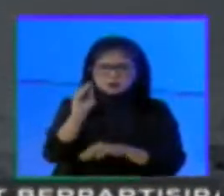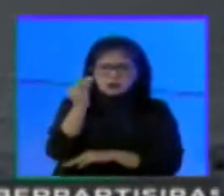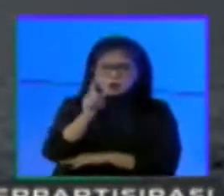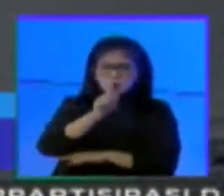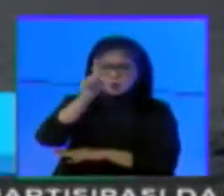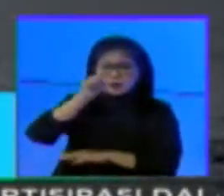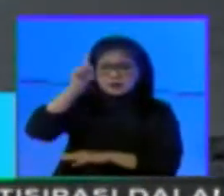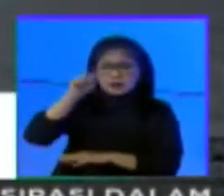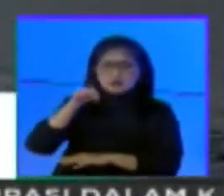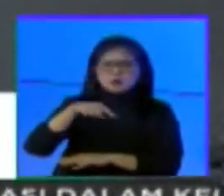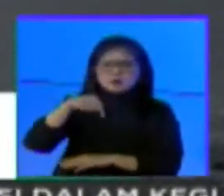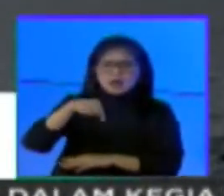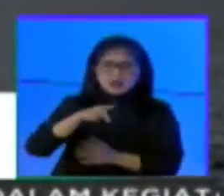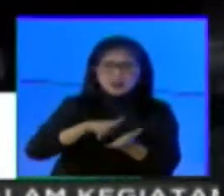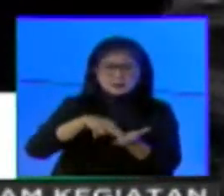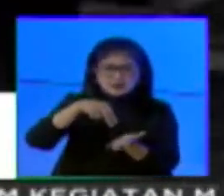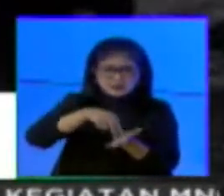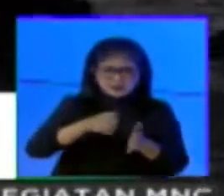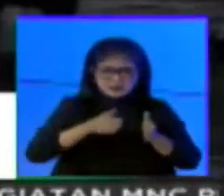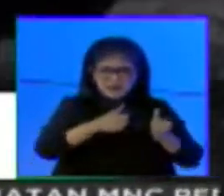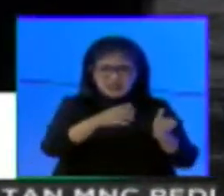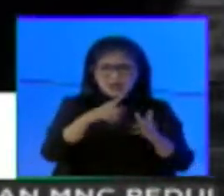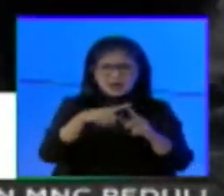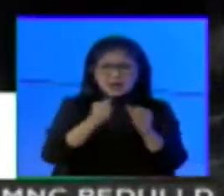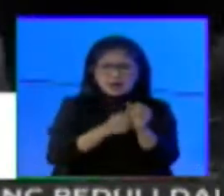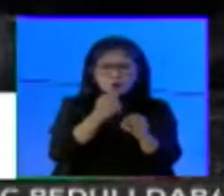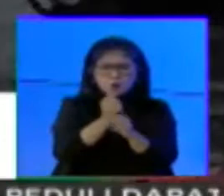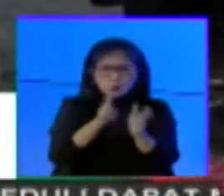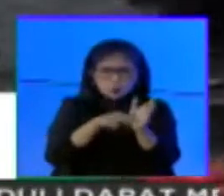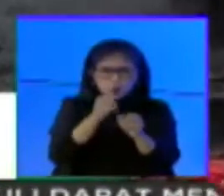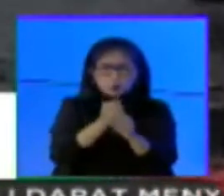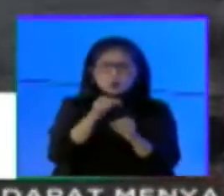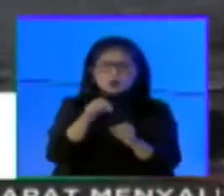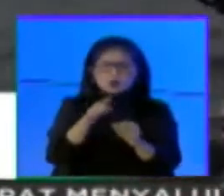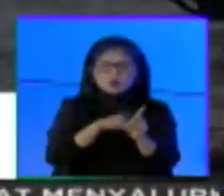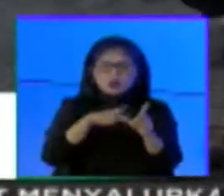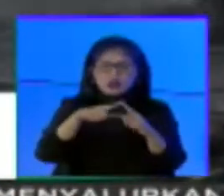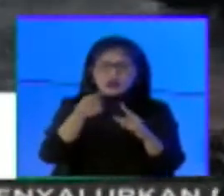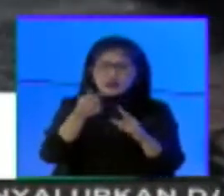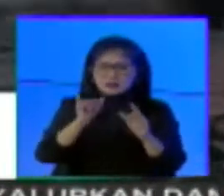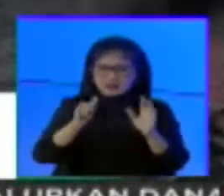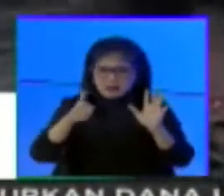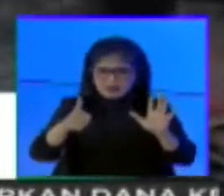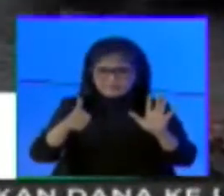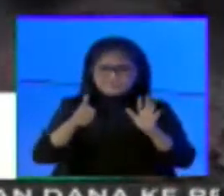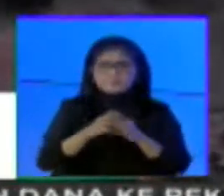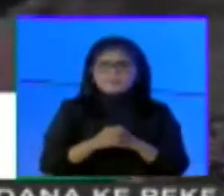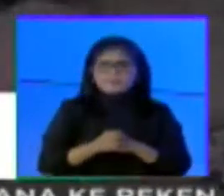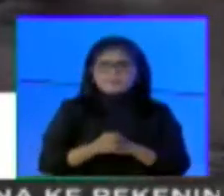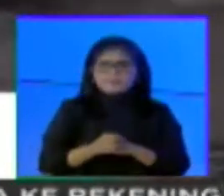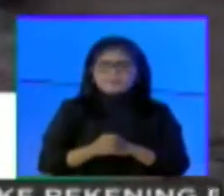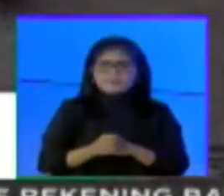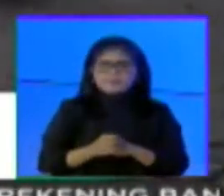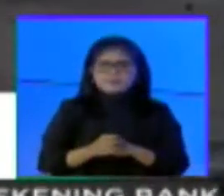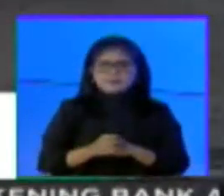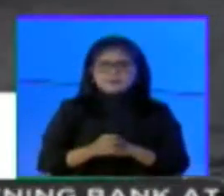di titik saya berada saat ini yaitu di Jalan Agung Karya 6 Sunter, Jakarta Utara. Di lokasi saat ini saya berada, pemirsa, dari pantauan saya